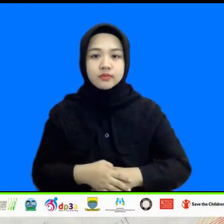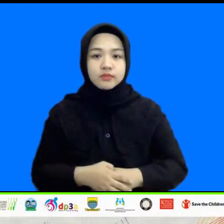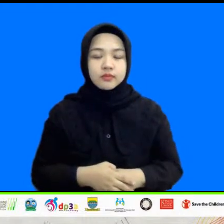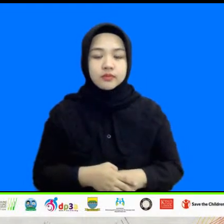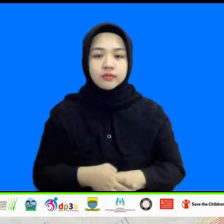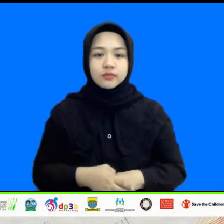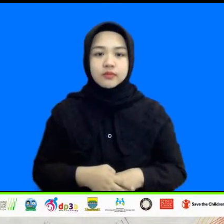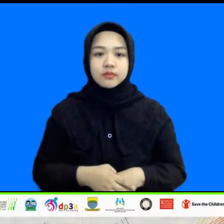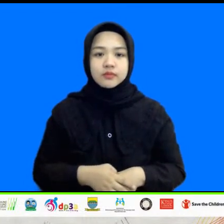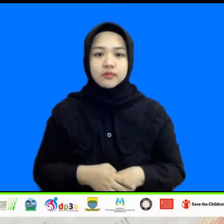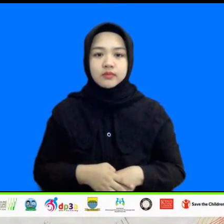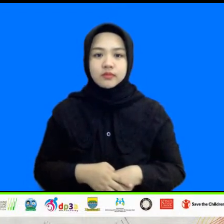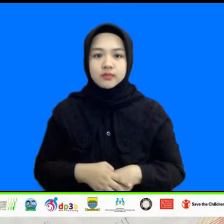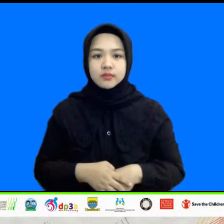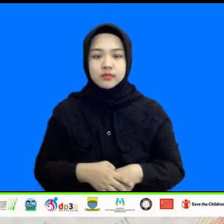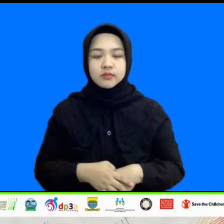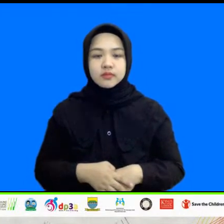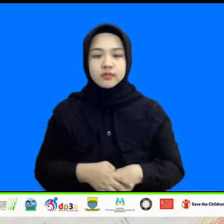Termasuk juga